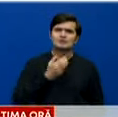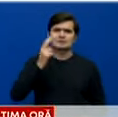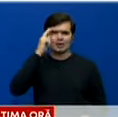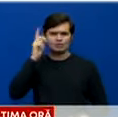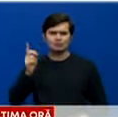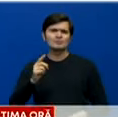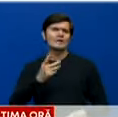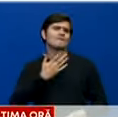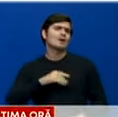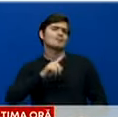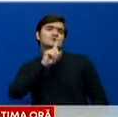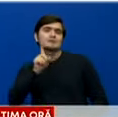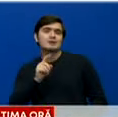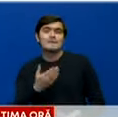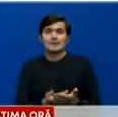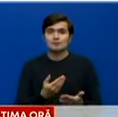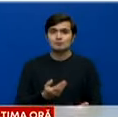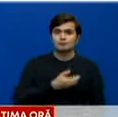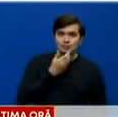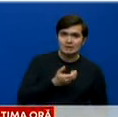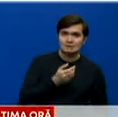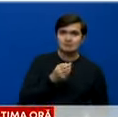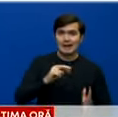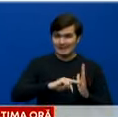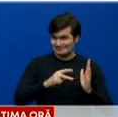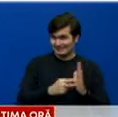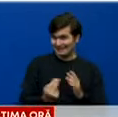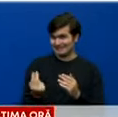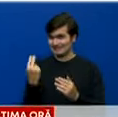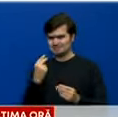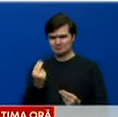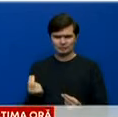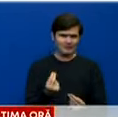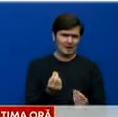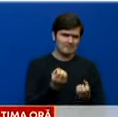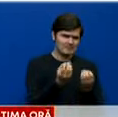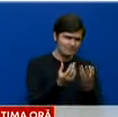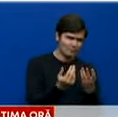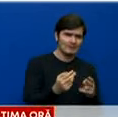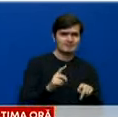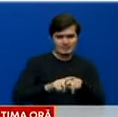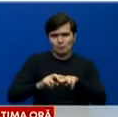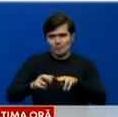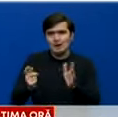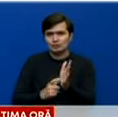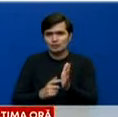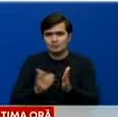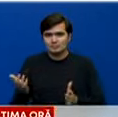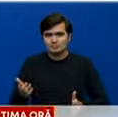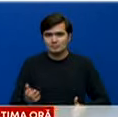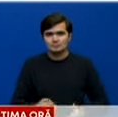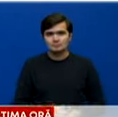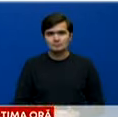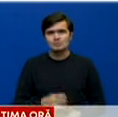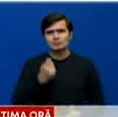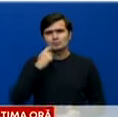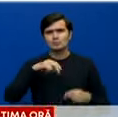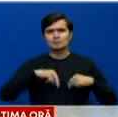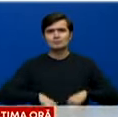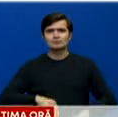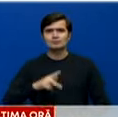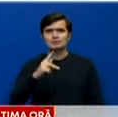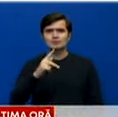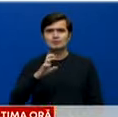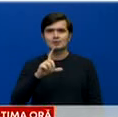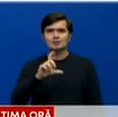dacă ați pregătit un punct de vedere, noi clarificări, așa cum au fost solicitate. Încă o dată, domnul președinte Kelemen